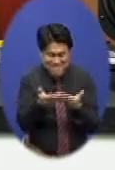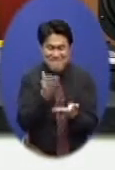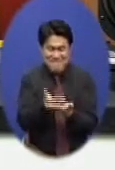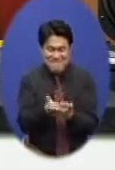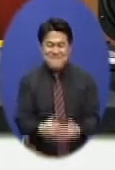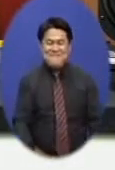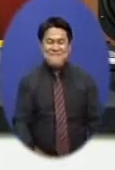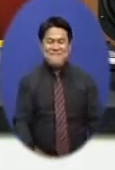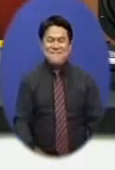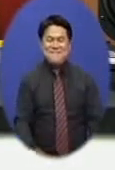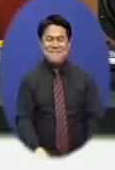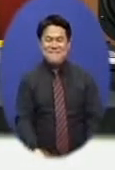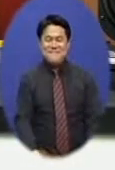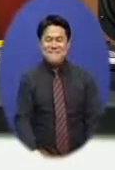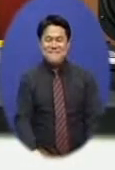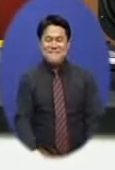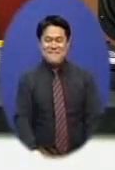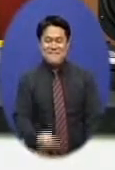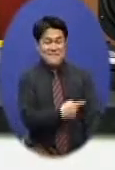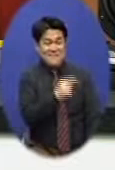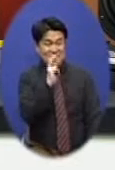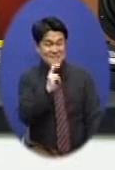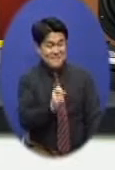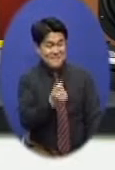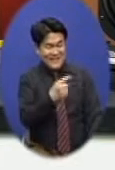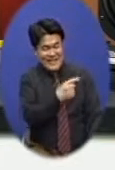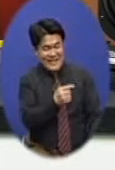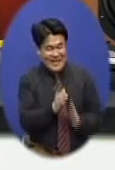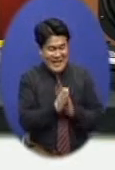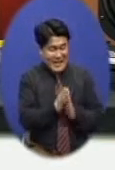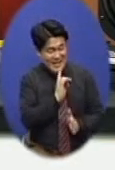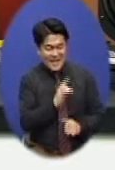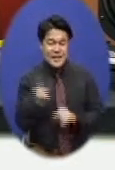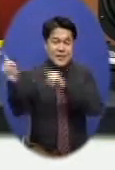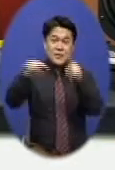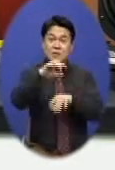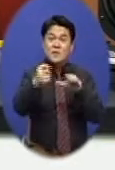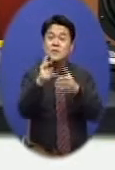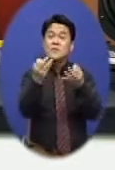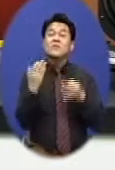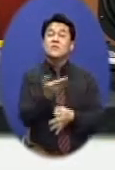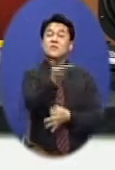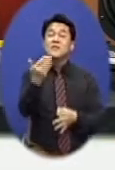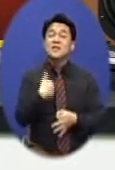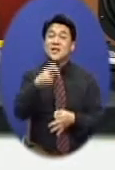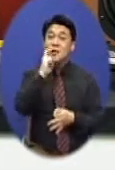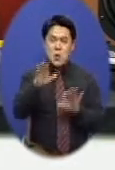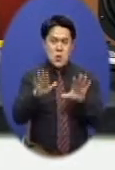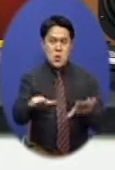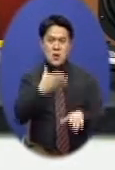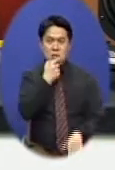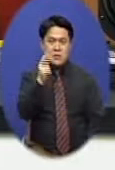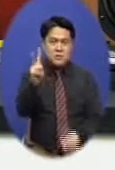아유. 자, 네. 그러면 또 본인 노래 하신다고 네. 또 이렇게 호소하시네. 전국에 계신 시청자 여러분, 제 노래가 이제